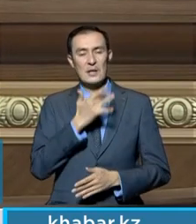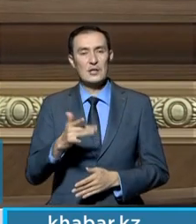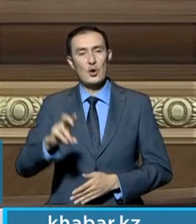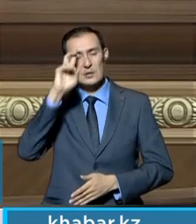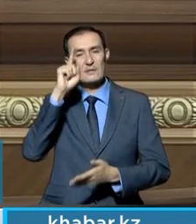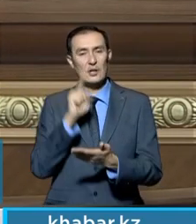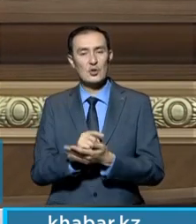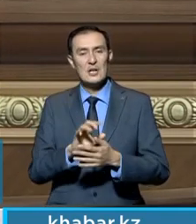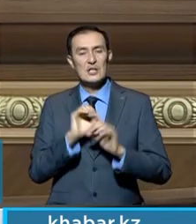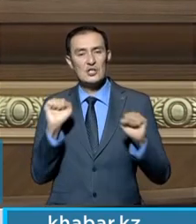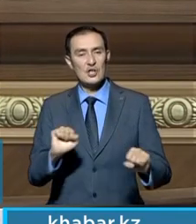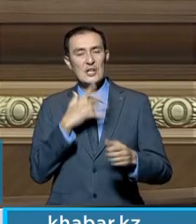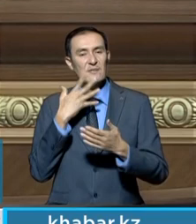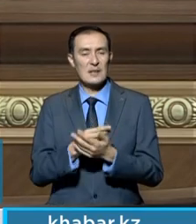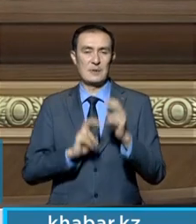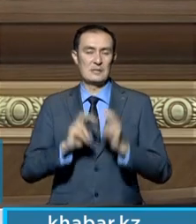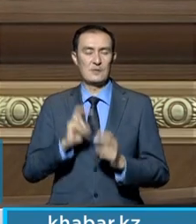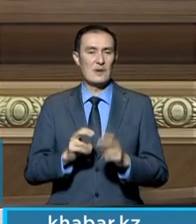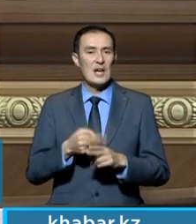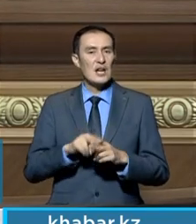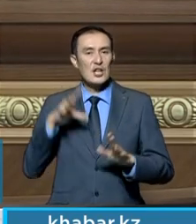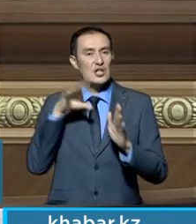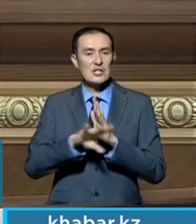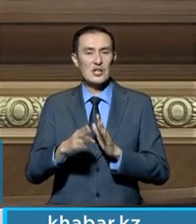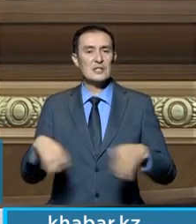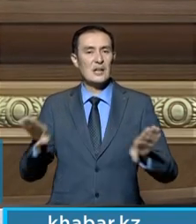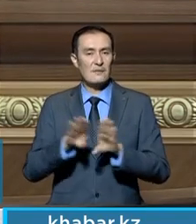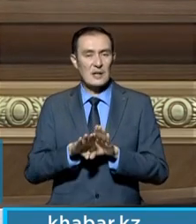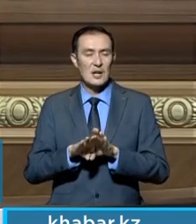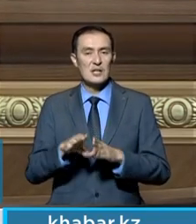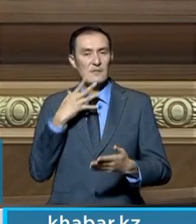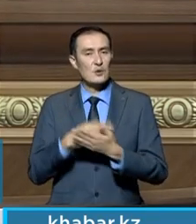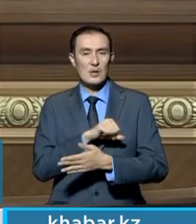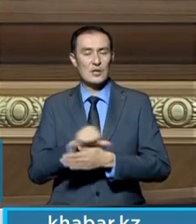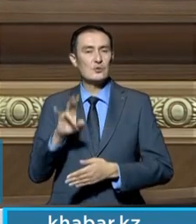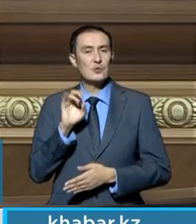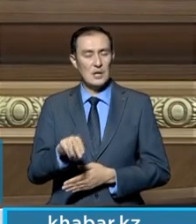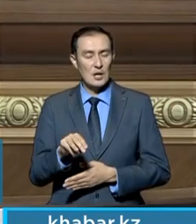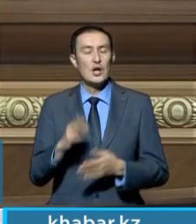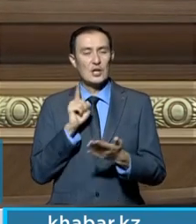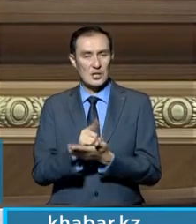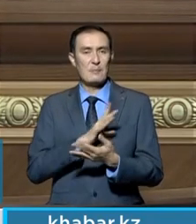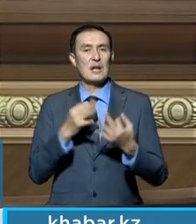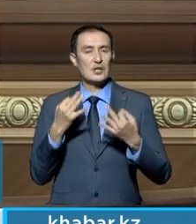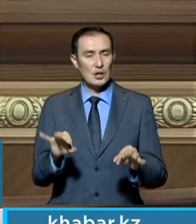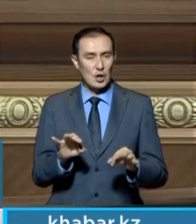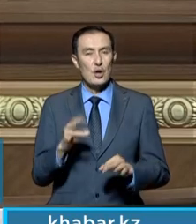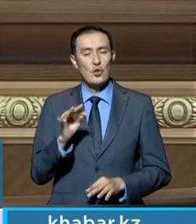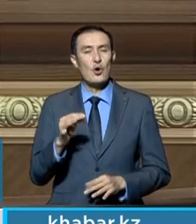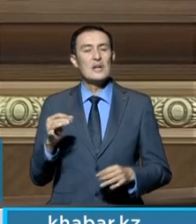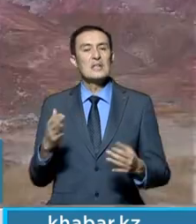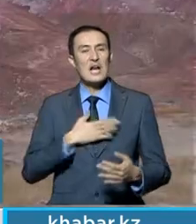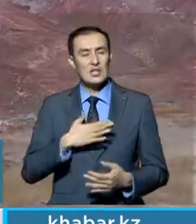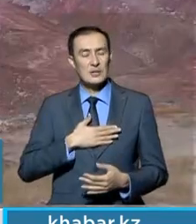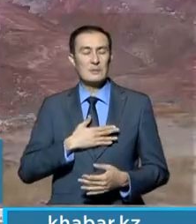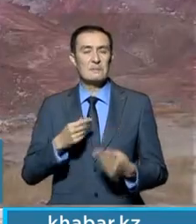защищать отечественных производителей. Это не сигнал для закрытия нашей экономики от внешнего мира. Она должна оставаться открытой, но с учетом интересов национального